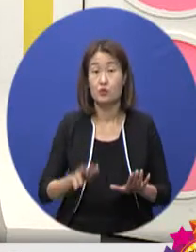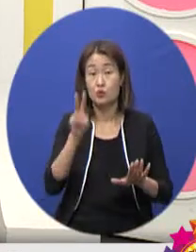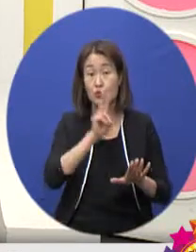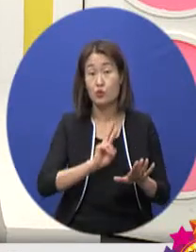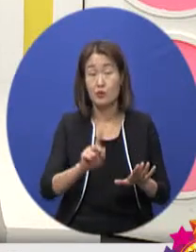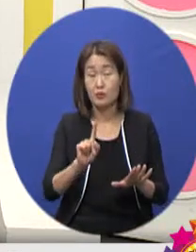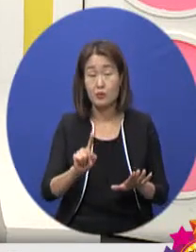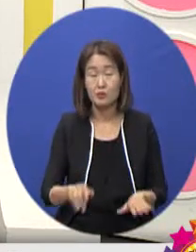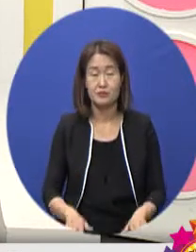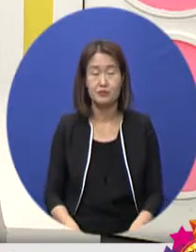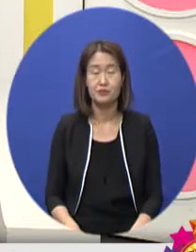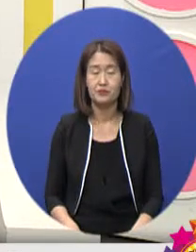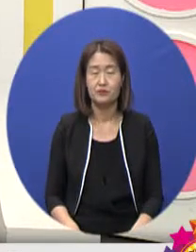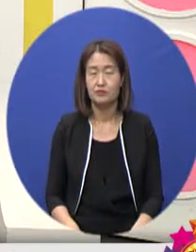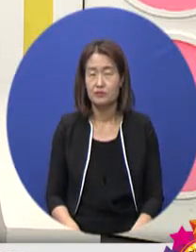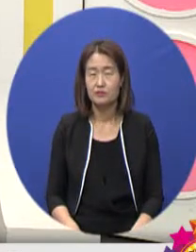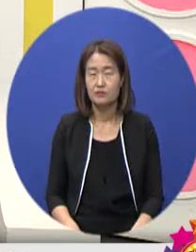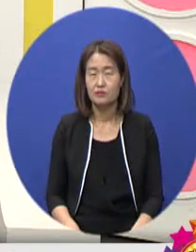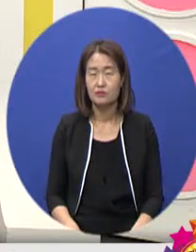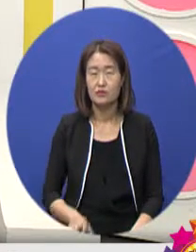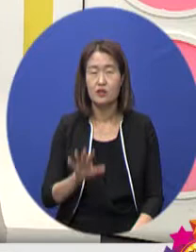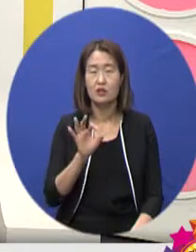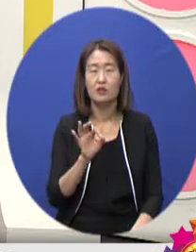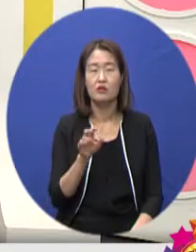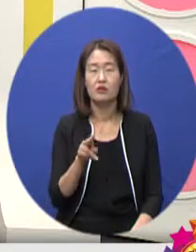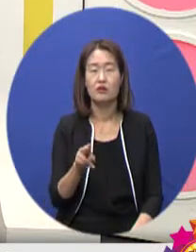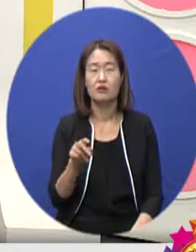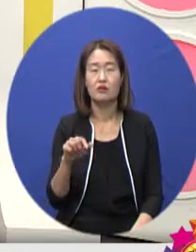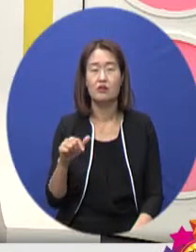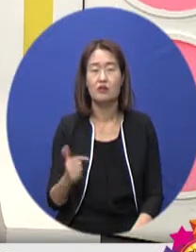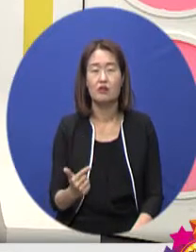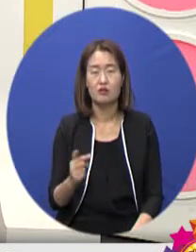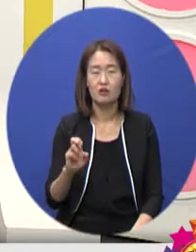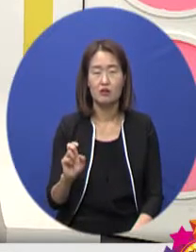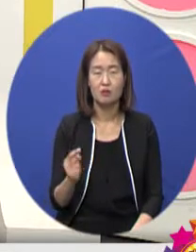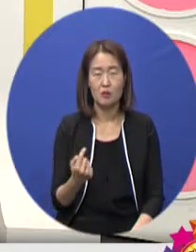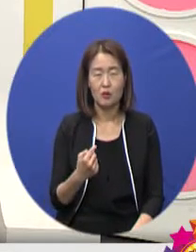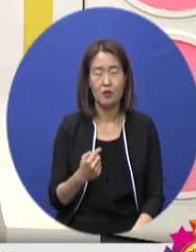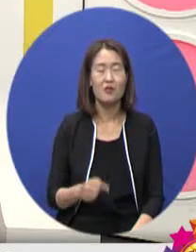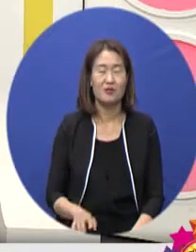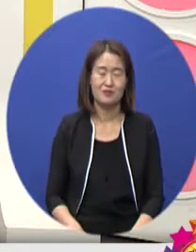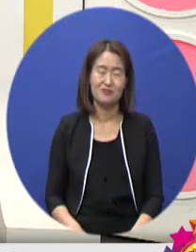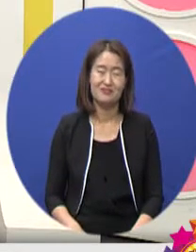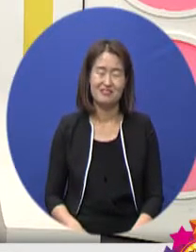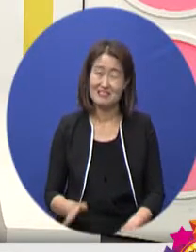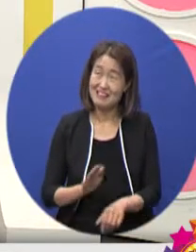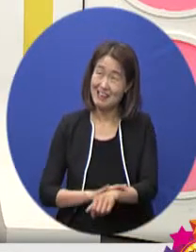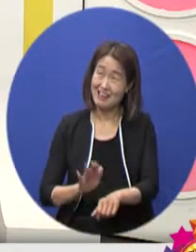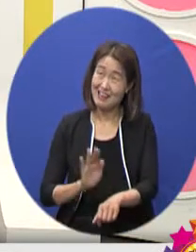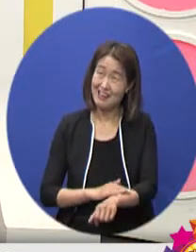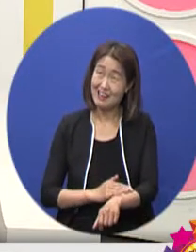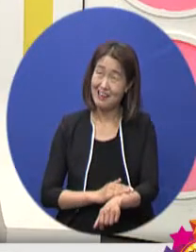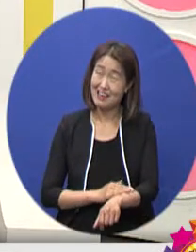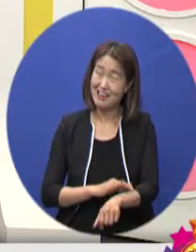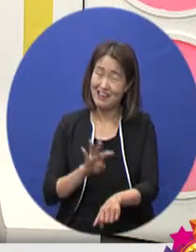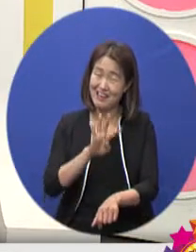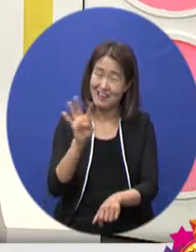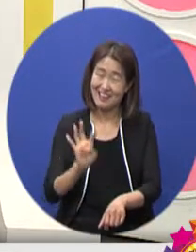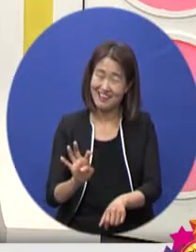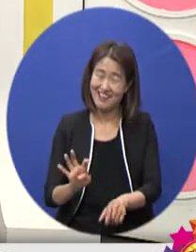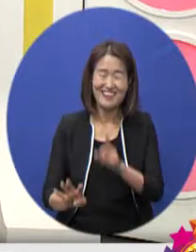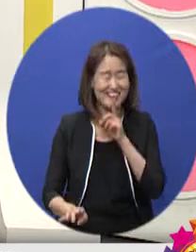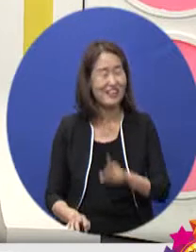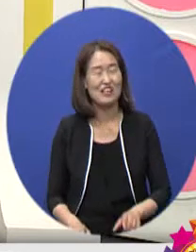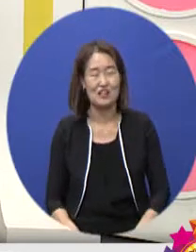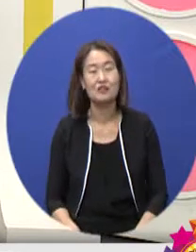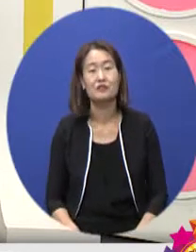불러주실 거예요? 박우철 씨 연모예. 연모. 예. 네. 잘하지 잘 모르겠습니다.